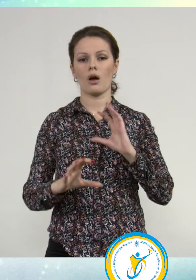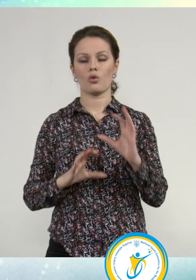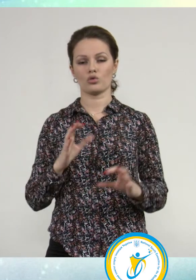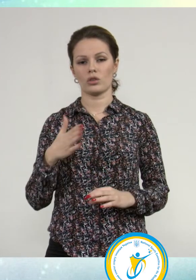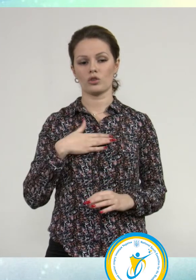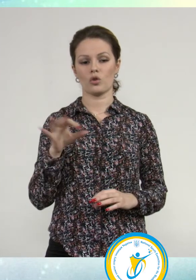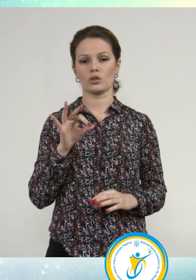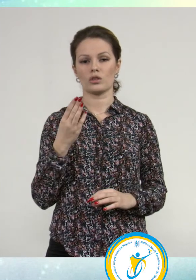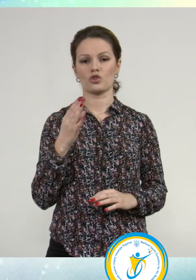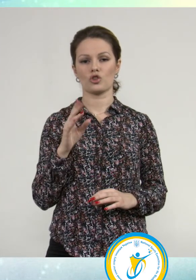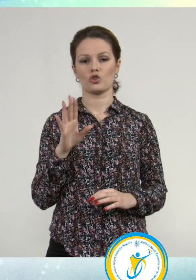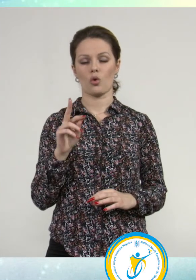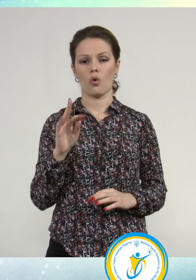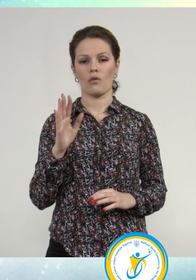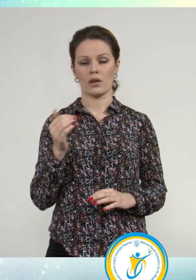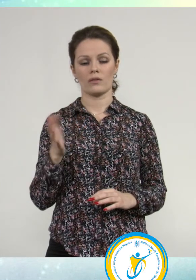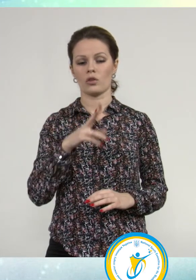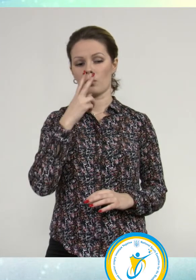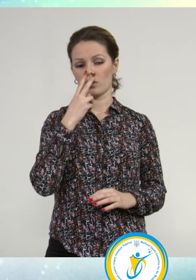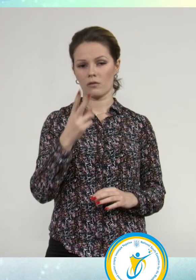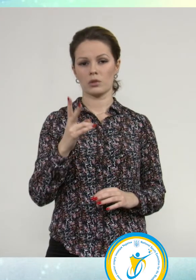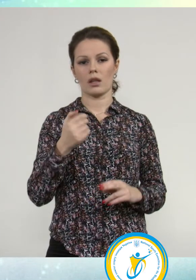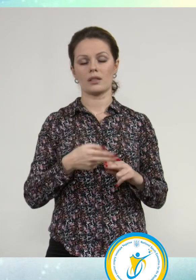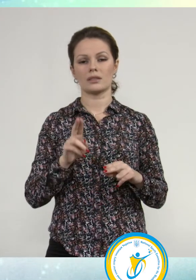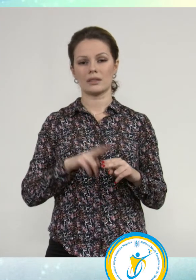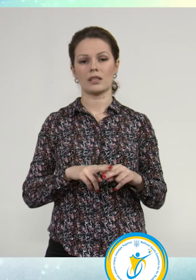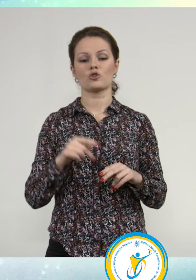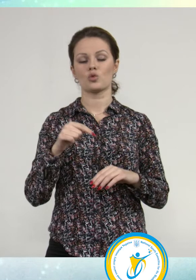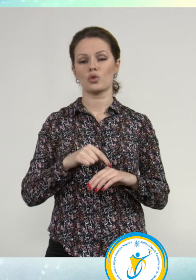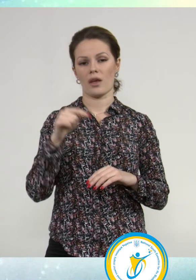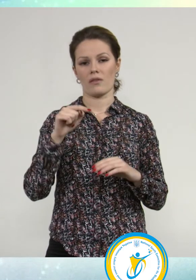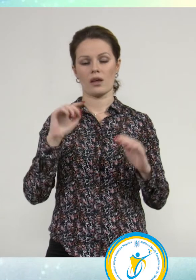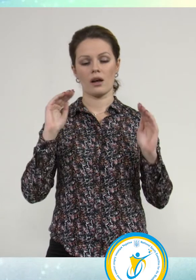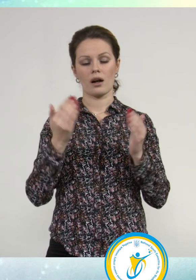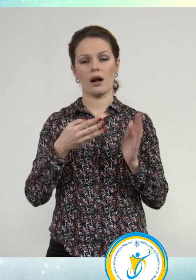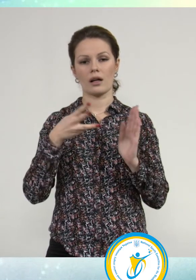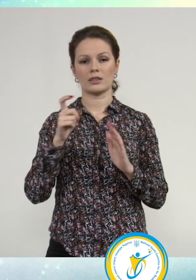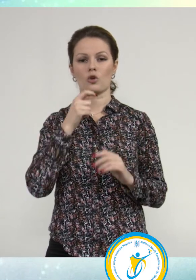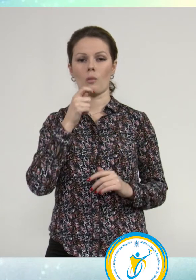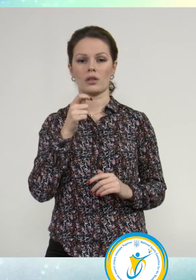Шишкової. Давайте подивимося на ці чуттєві кадри з коментарем Валерія Сушкевича.